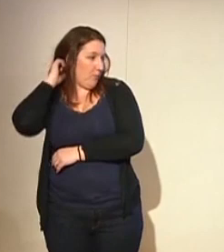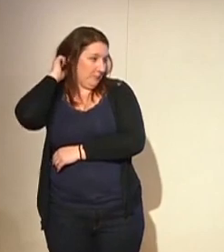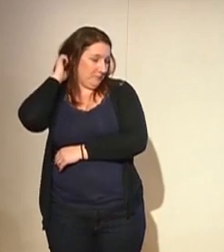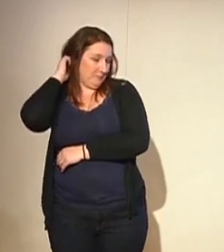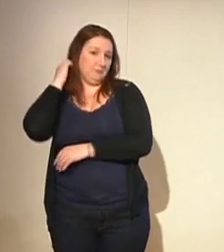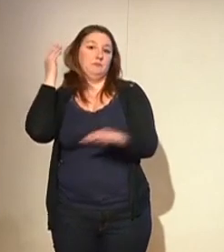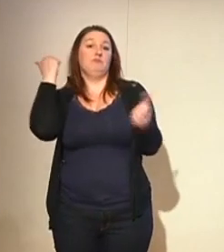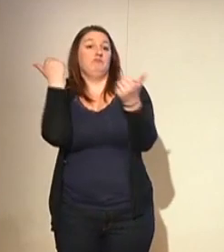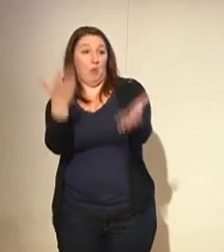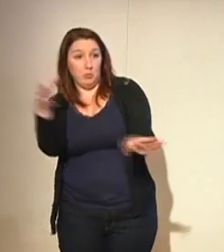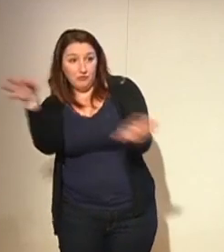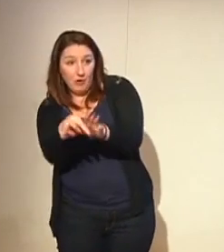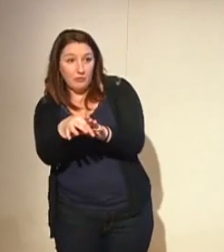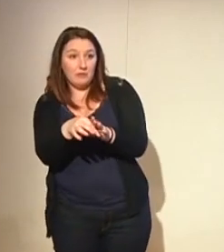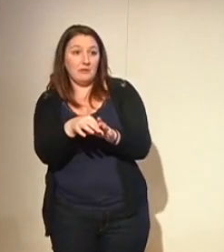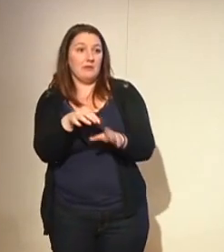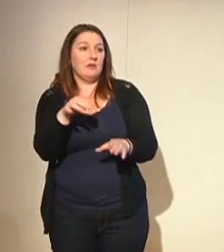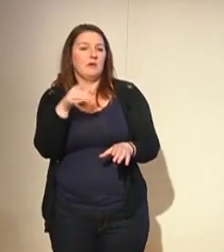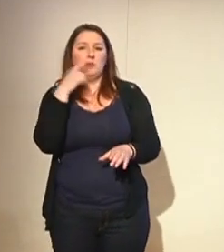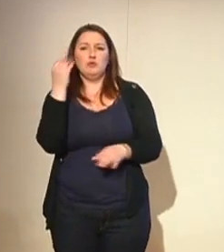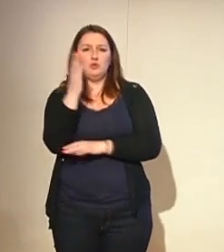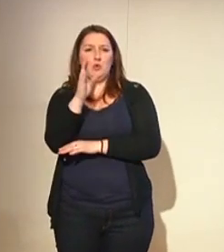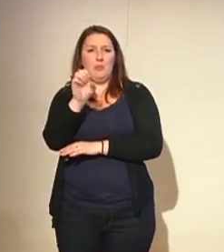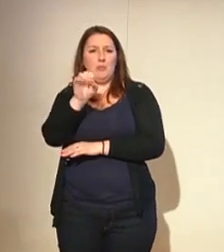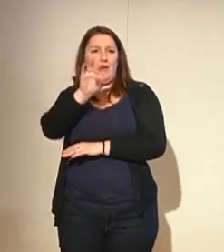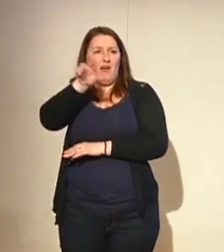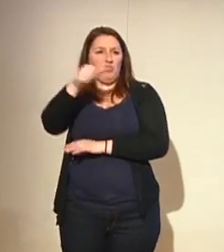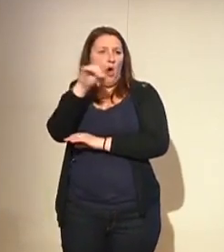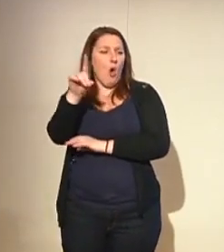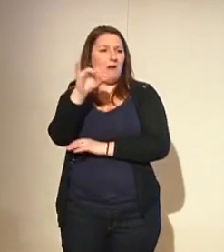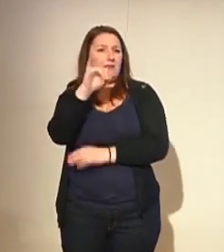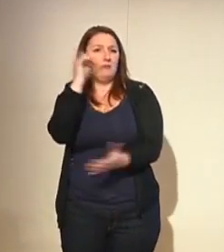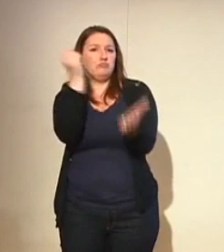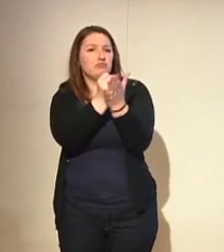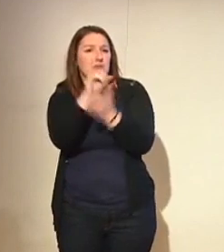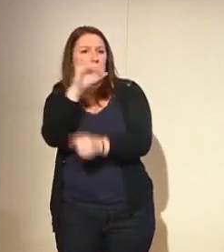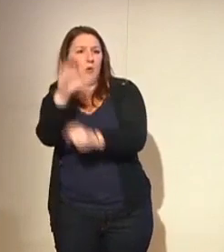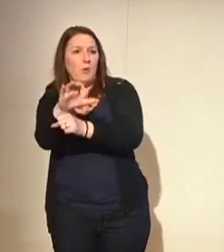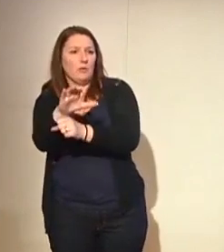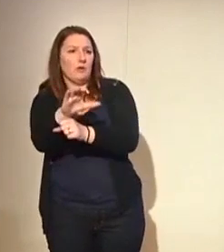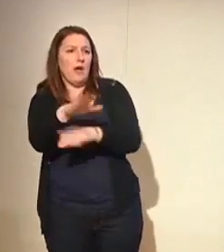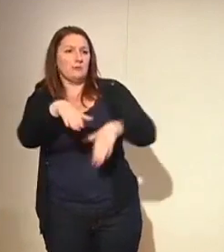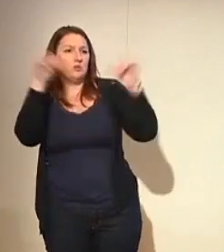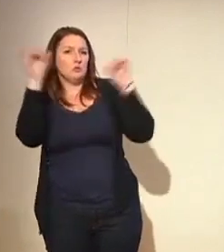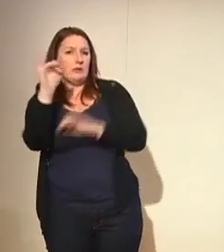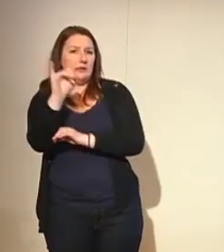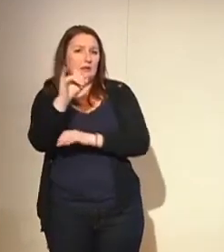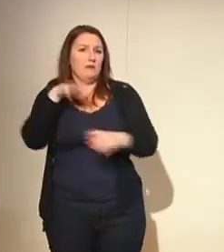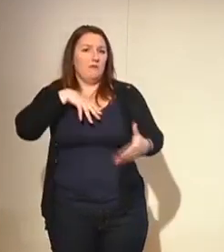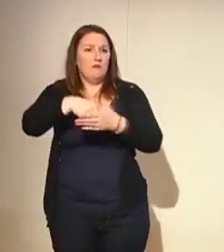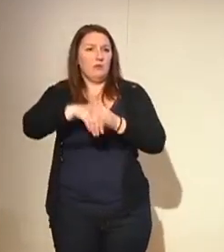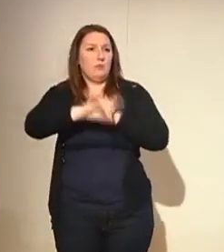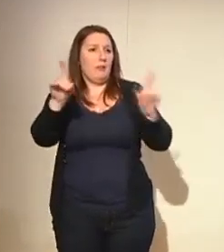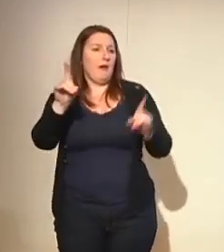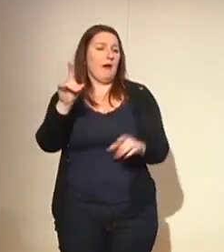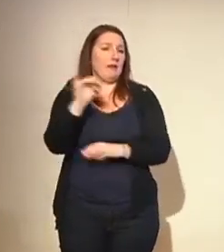vote qui est Madame Monsieur Bertrand pardon qui est pour contre abstention ne prend pas part au